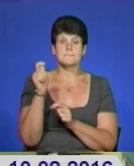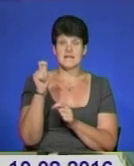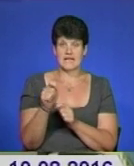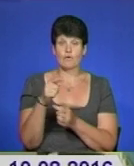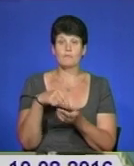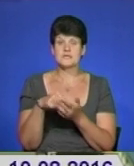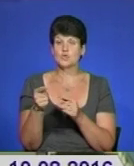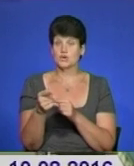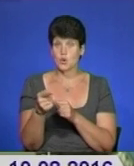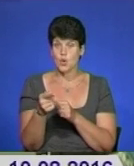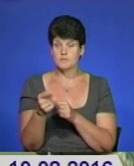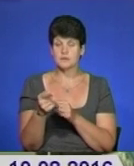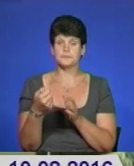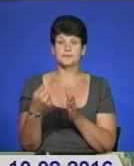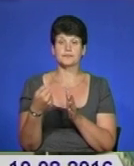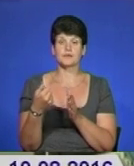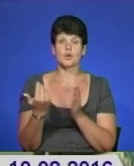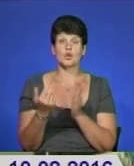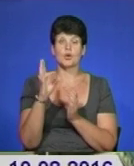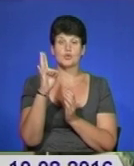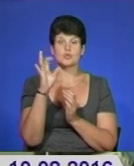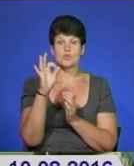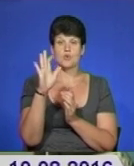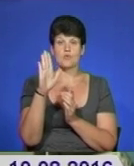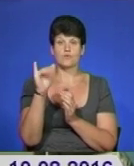Тернопіль до Новусу, де